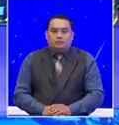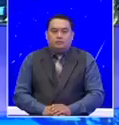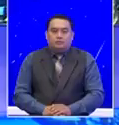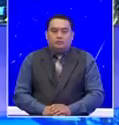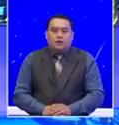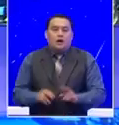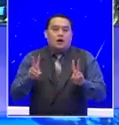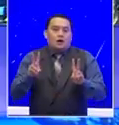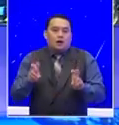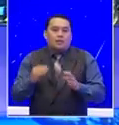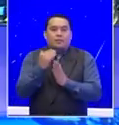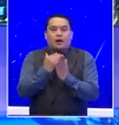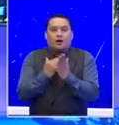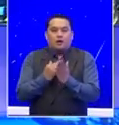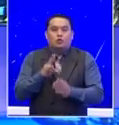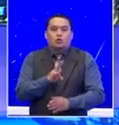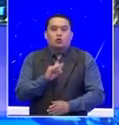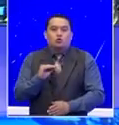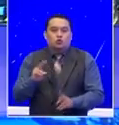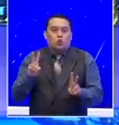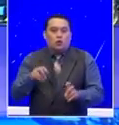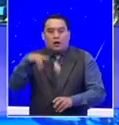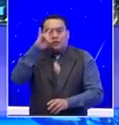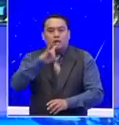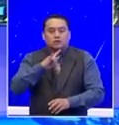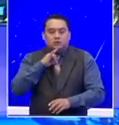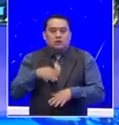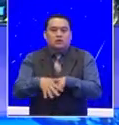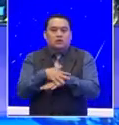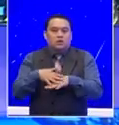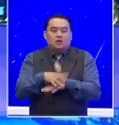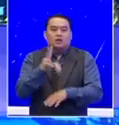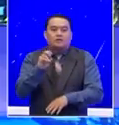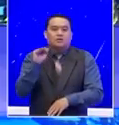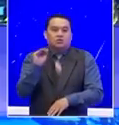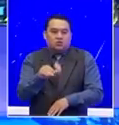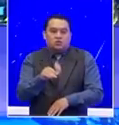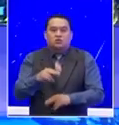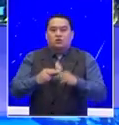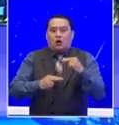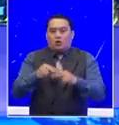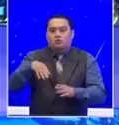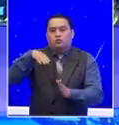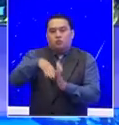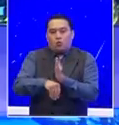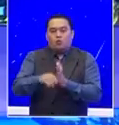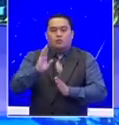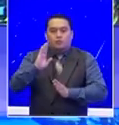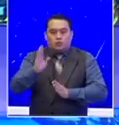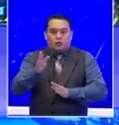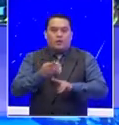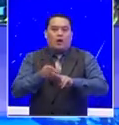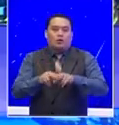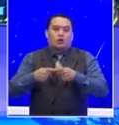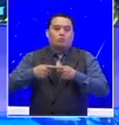В рамках программы «Нурлы жол» более 200 тысяч казахстанцев будут задействованы в строительстве и реконструкции республиканских автодорог.